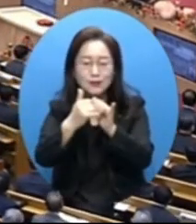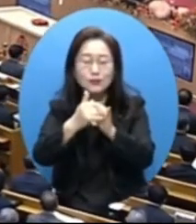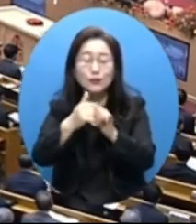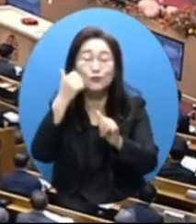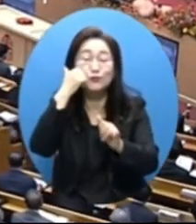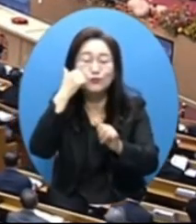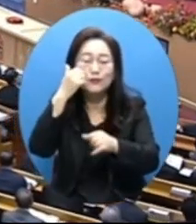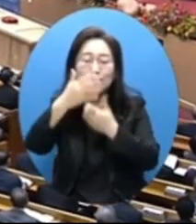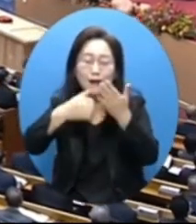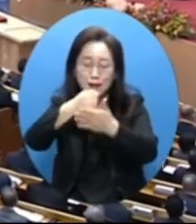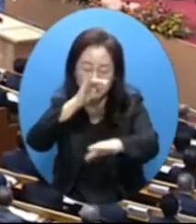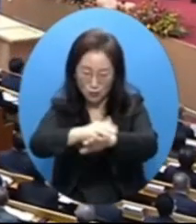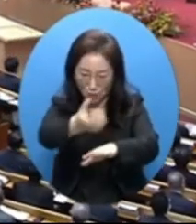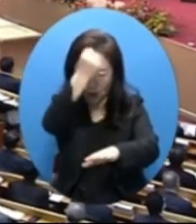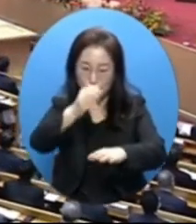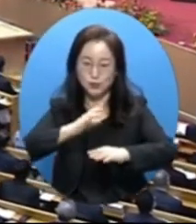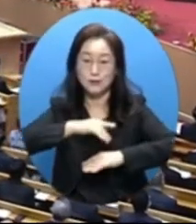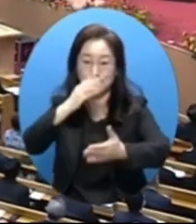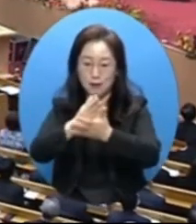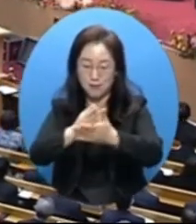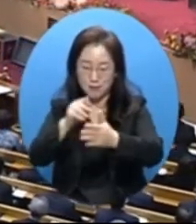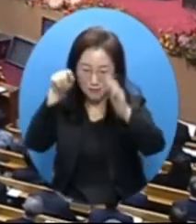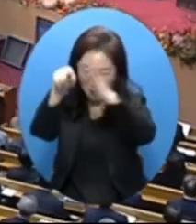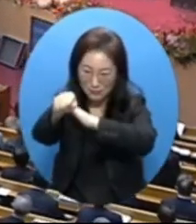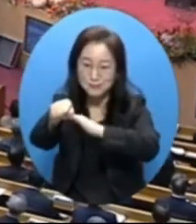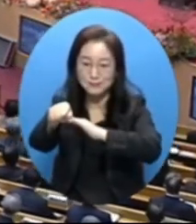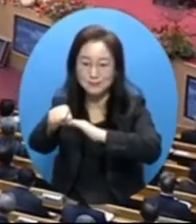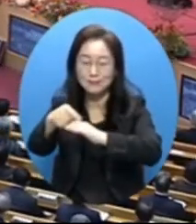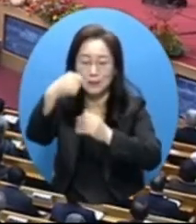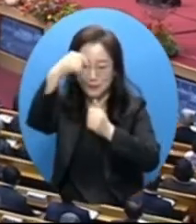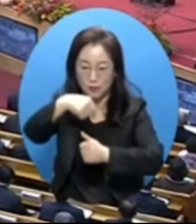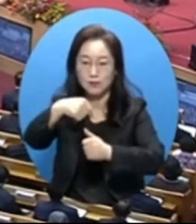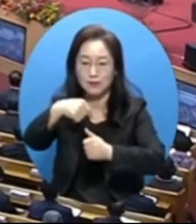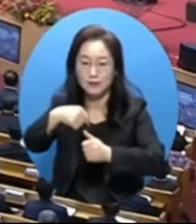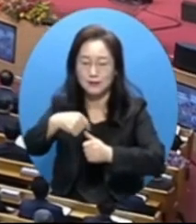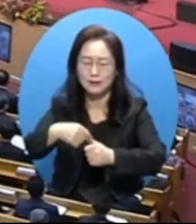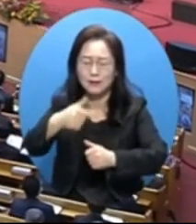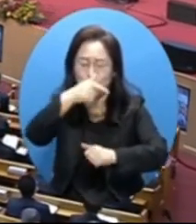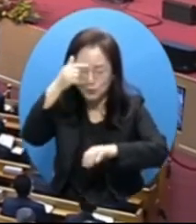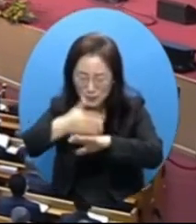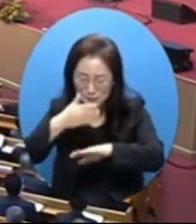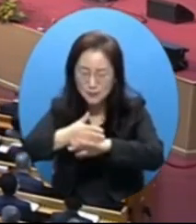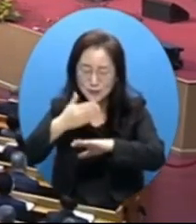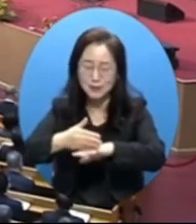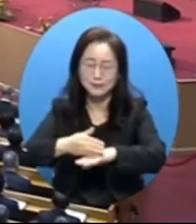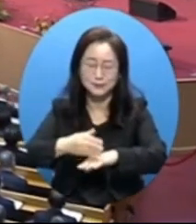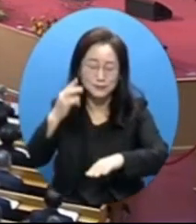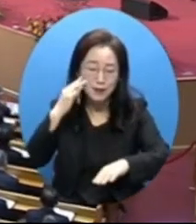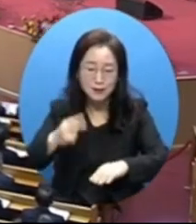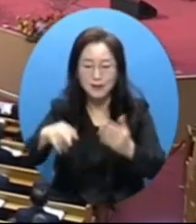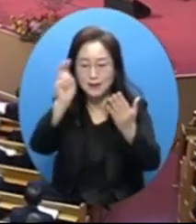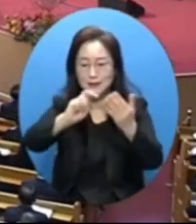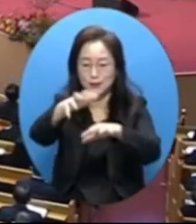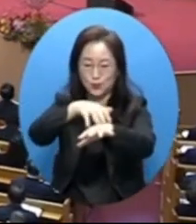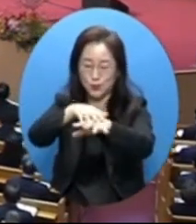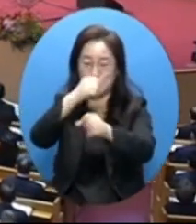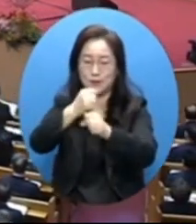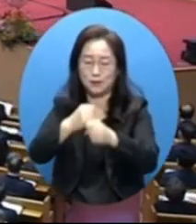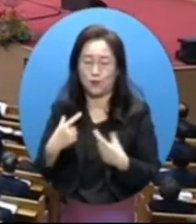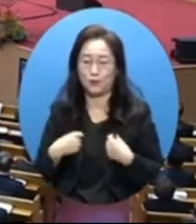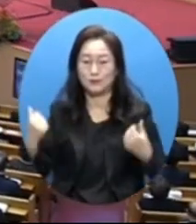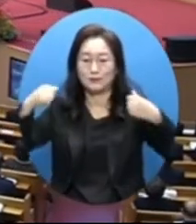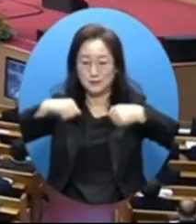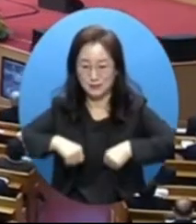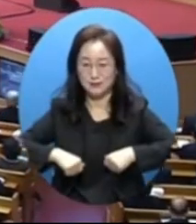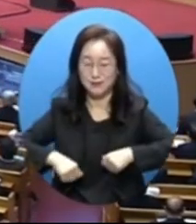하나님께서 그런 것이다 두려워하지 말고 나가라 주 앞에 너무 감사해서 찬양대를 축하여 찬양대 가운을